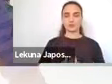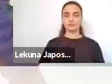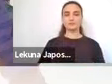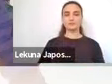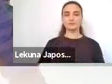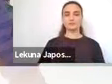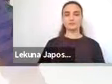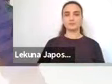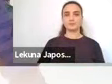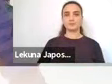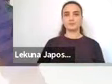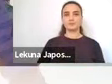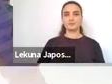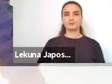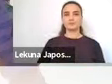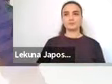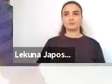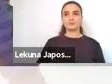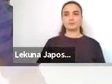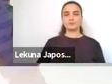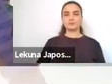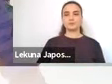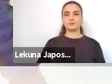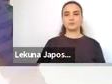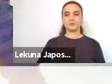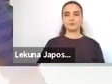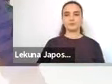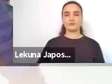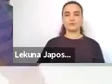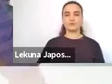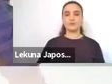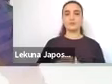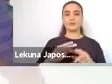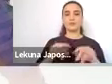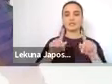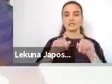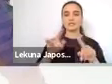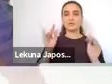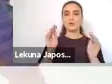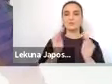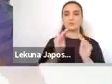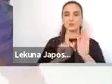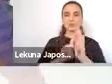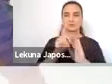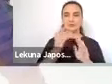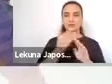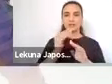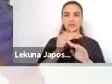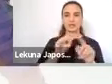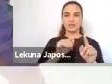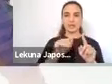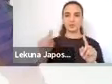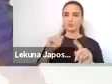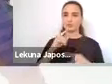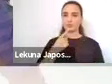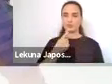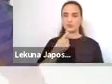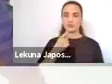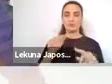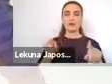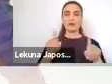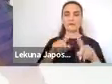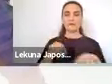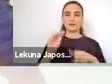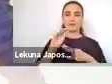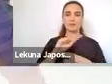ორიენტირებული. და ესეც იწყება ჩვილობის ასაკში და შემდეგ ნელ-ნელა რთულდება. აქვე